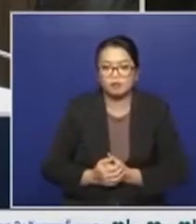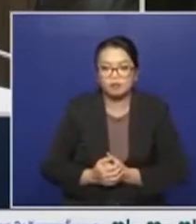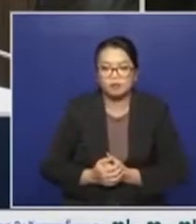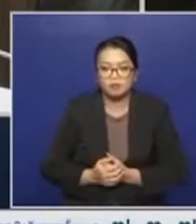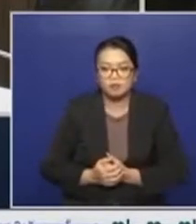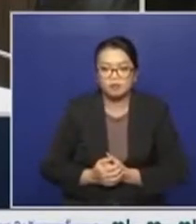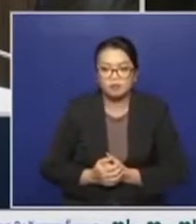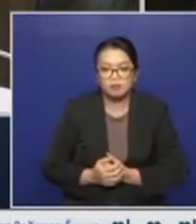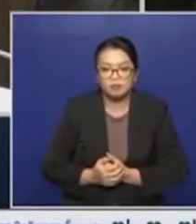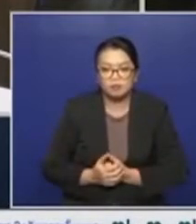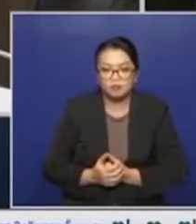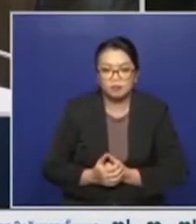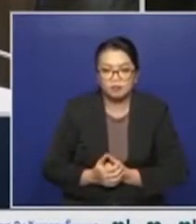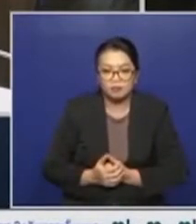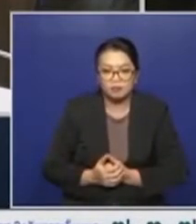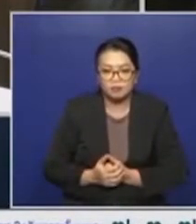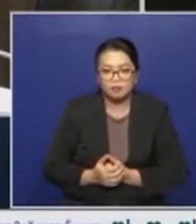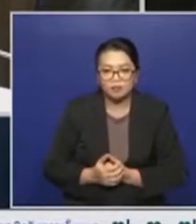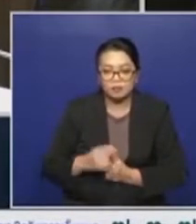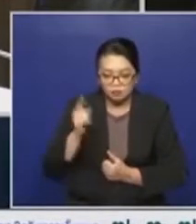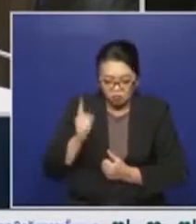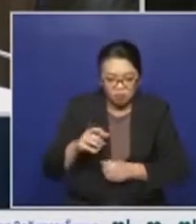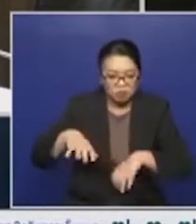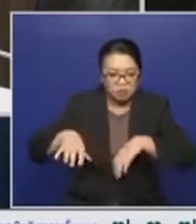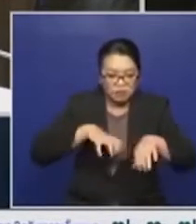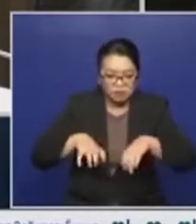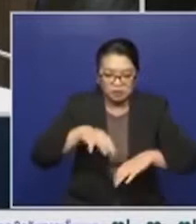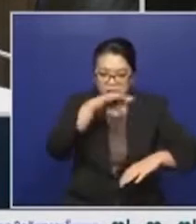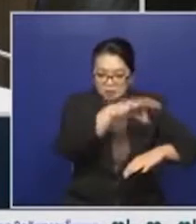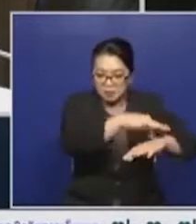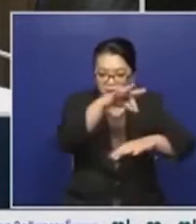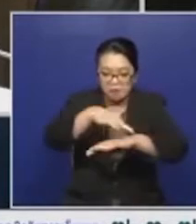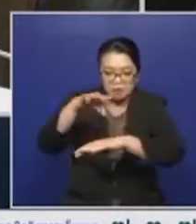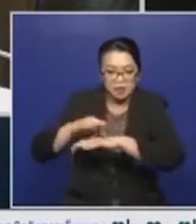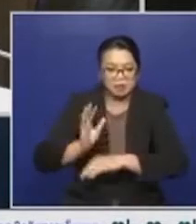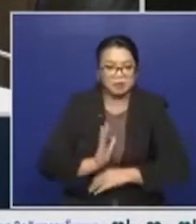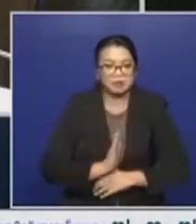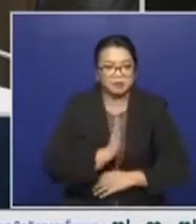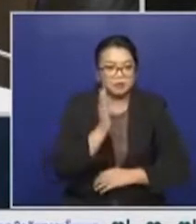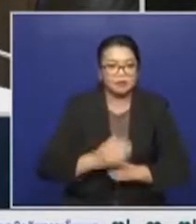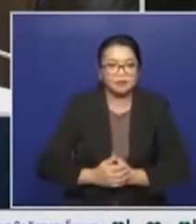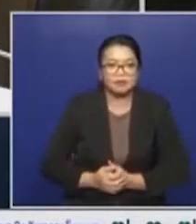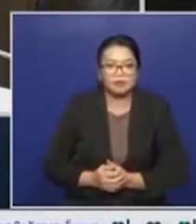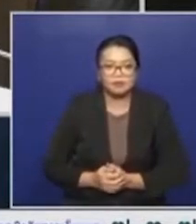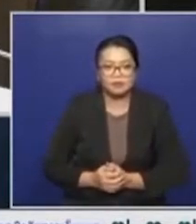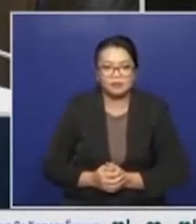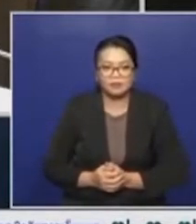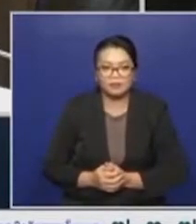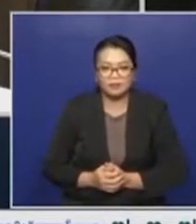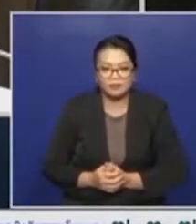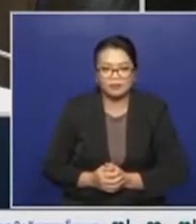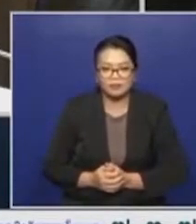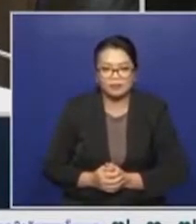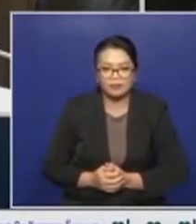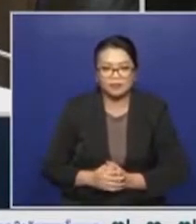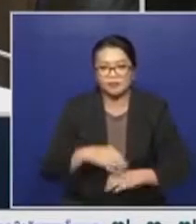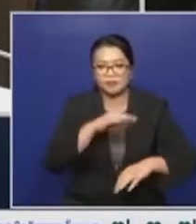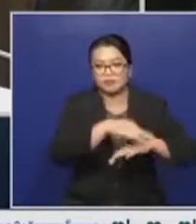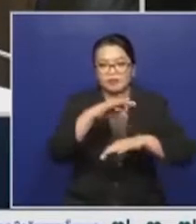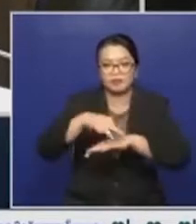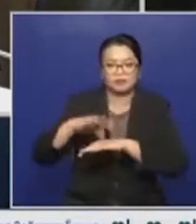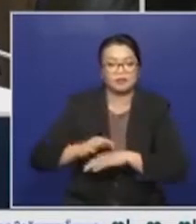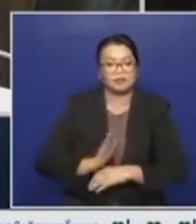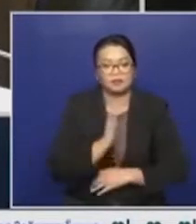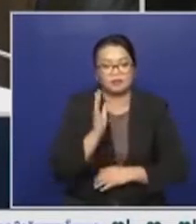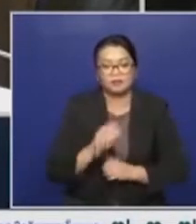เราจึงจะต้องมีการจัดวางให้อยู่ในตำแหน่งแห่งที่ที่สถาบันที่สำคัญจะไม่ถูกแอบอ้าง